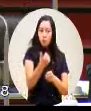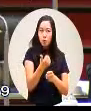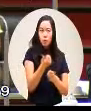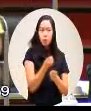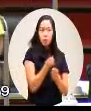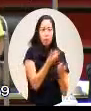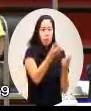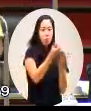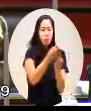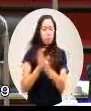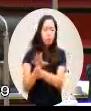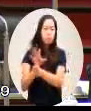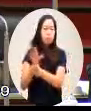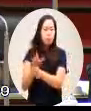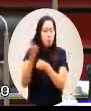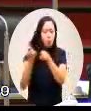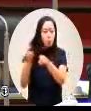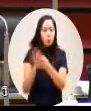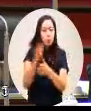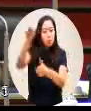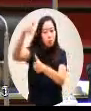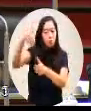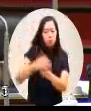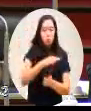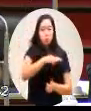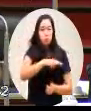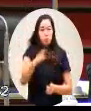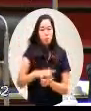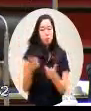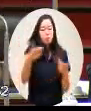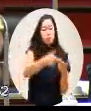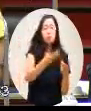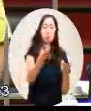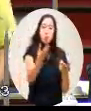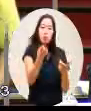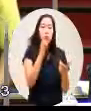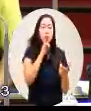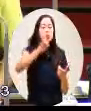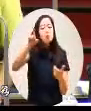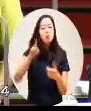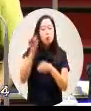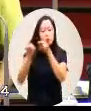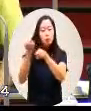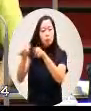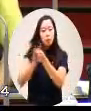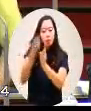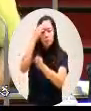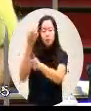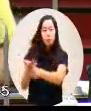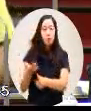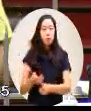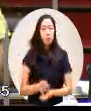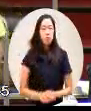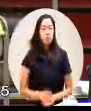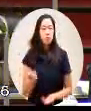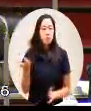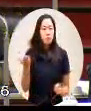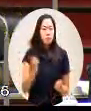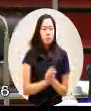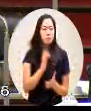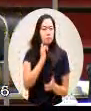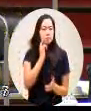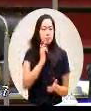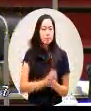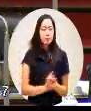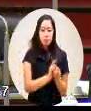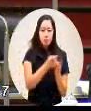教他，因为你要招会员，人不给你配合名，你就敢监禁。假公济私，公报私